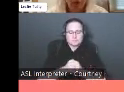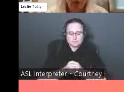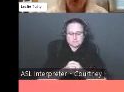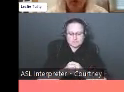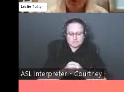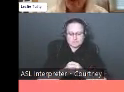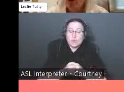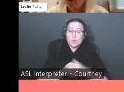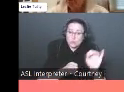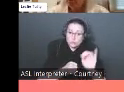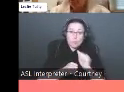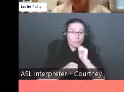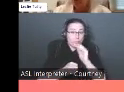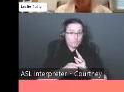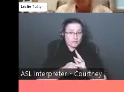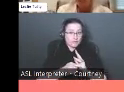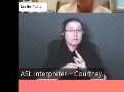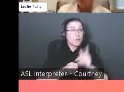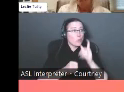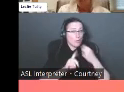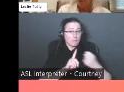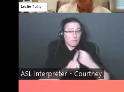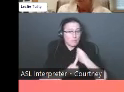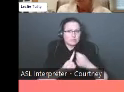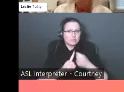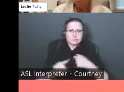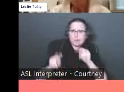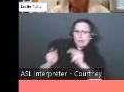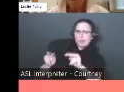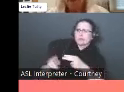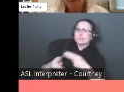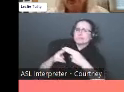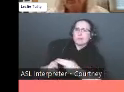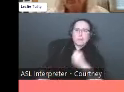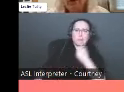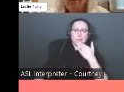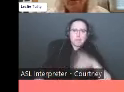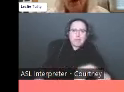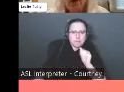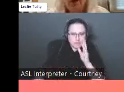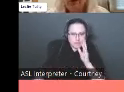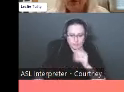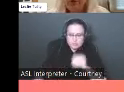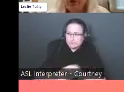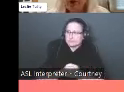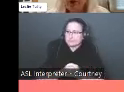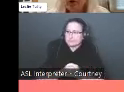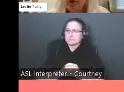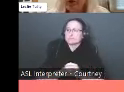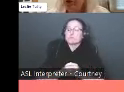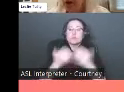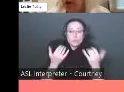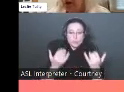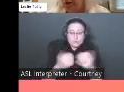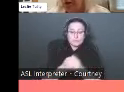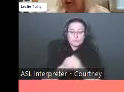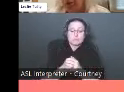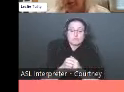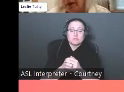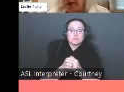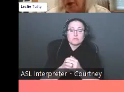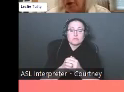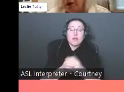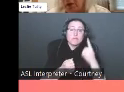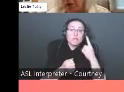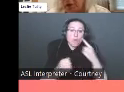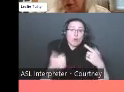avait construite. Et encore une fois, les femmes maltraitées par le partenaire sont souvent dépeintes comme de mauvaises mères. Et